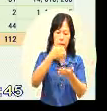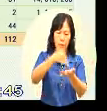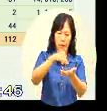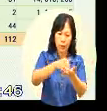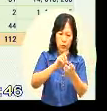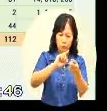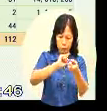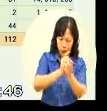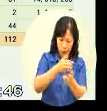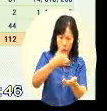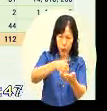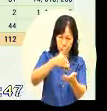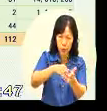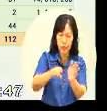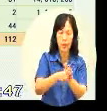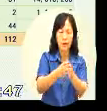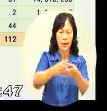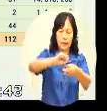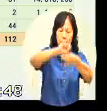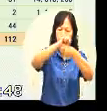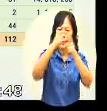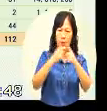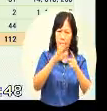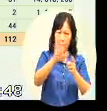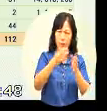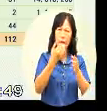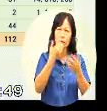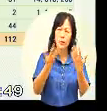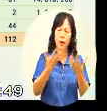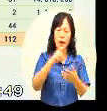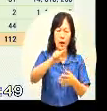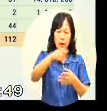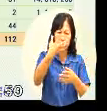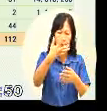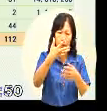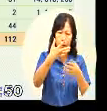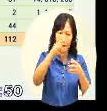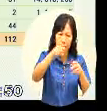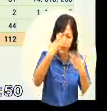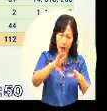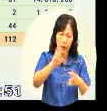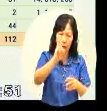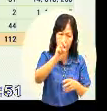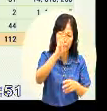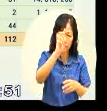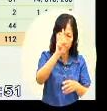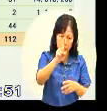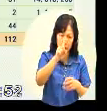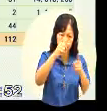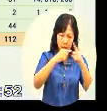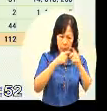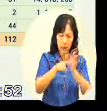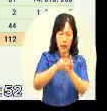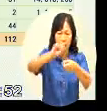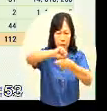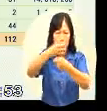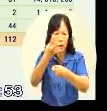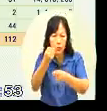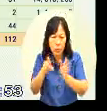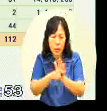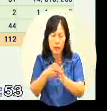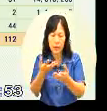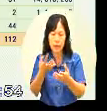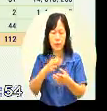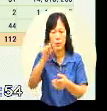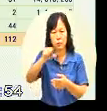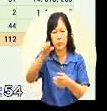一下，我们比他多了这些人112位，其实只要多花多少钱？多花